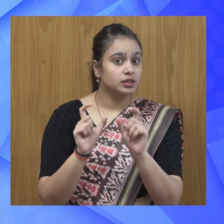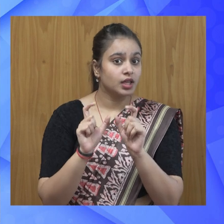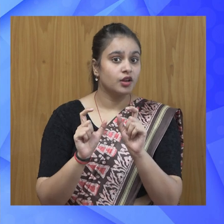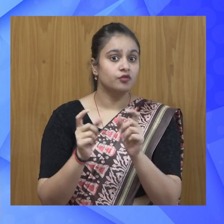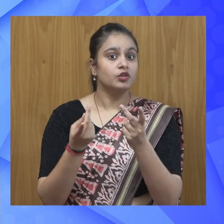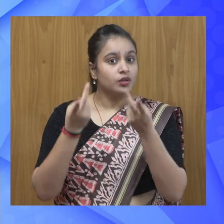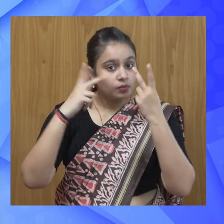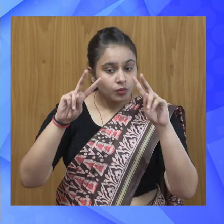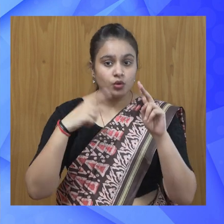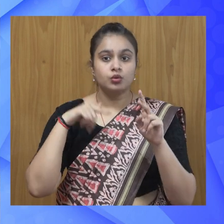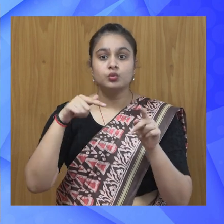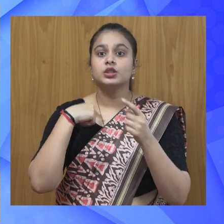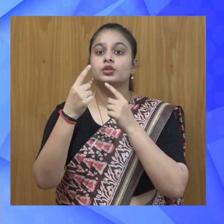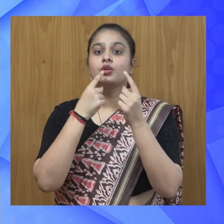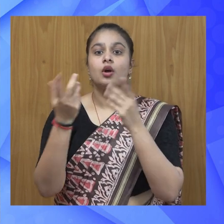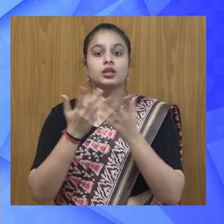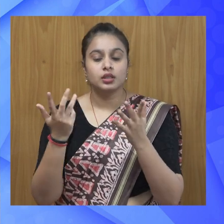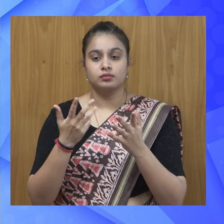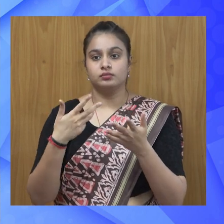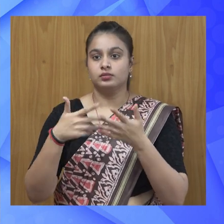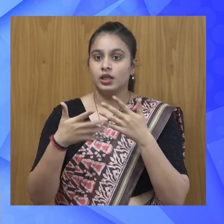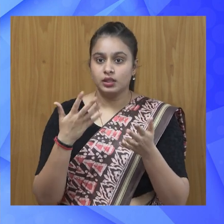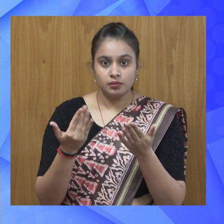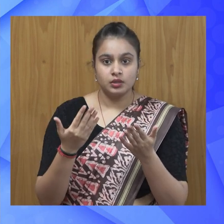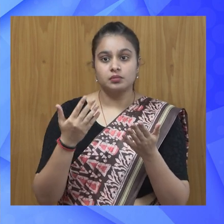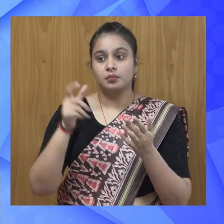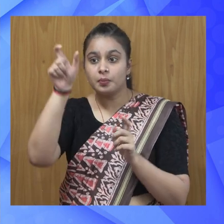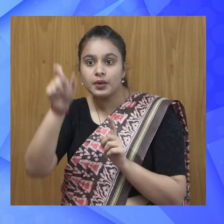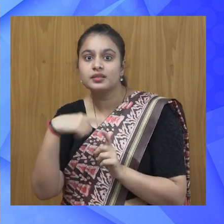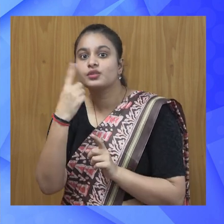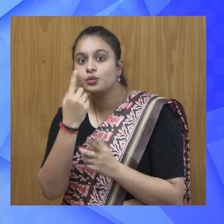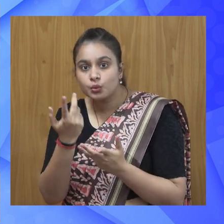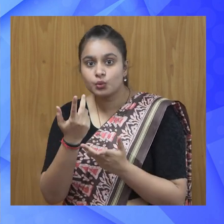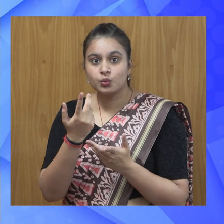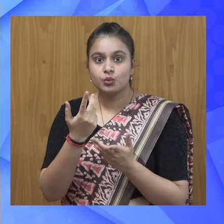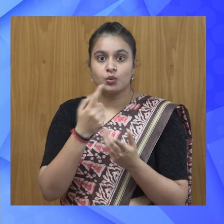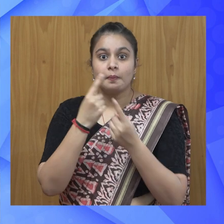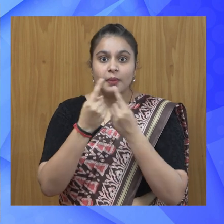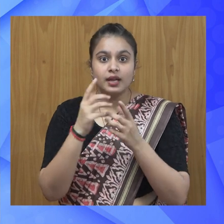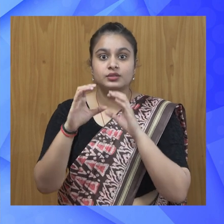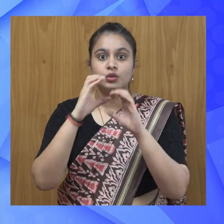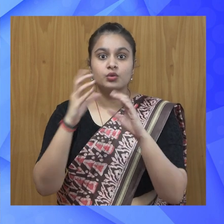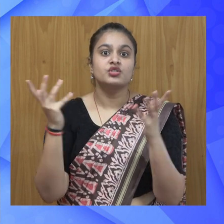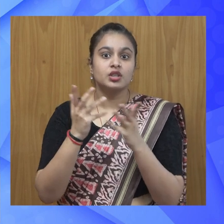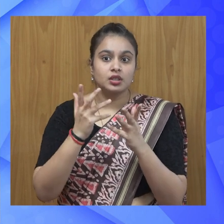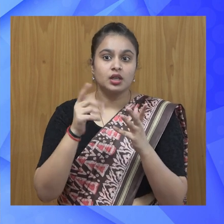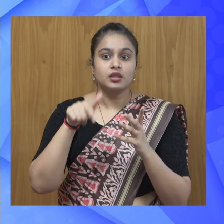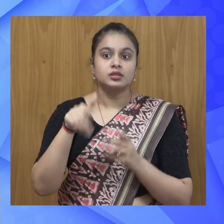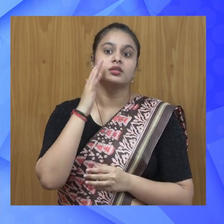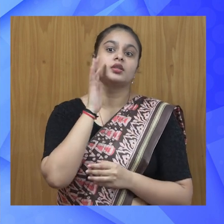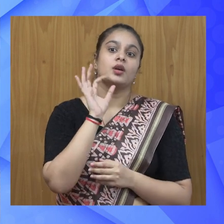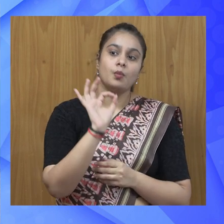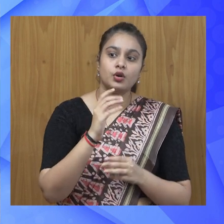you talk and what you talk. आप क्या बात करते हो, किससे बात करते हो, ये आपको बहुत जरूरी है अपने आप को